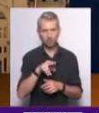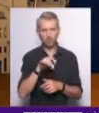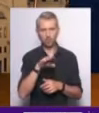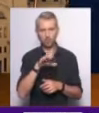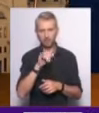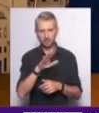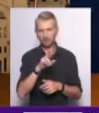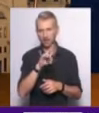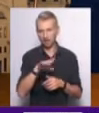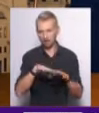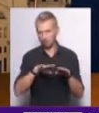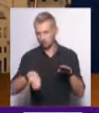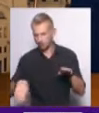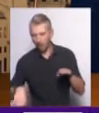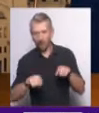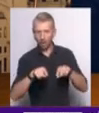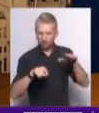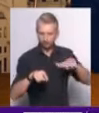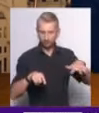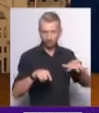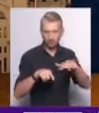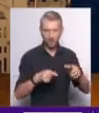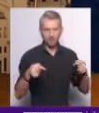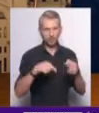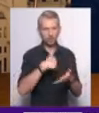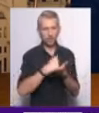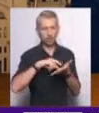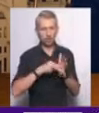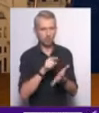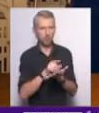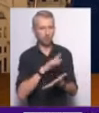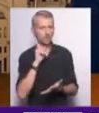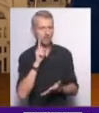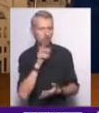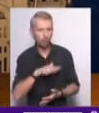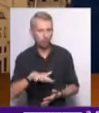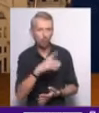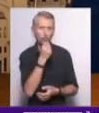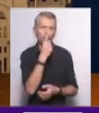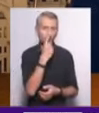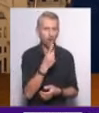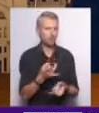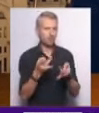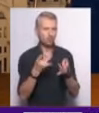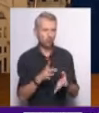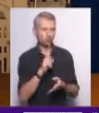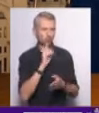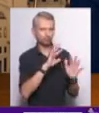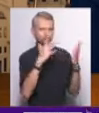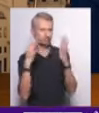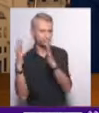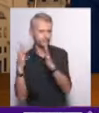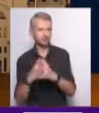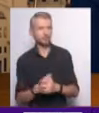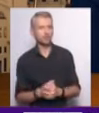а саме ця ділянка має, згідно генерального плану, бути зеленою зоною, парком чи просто зеленими насадженнями. Угу.